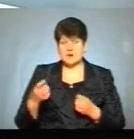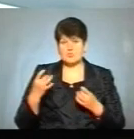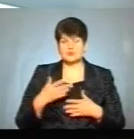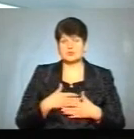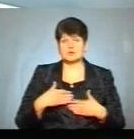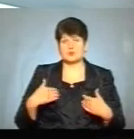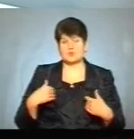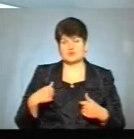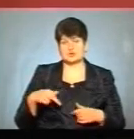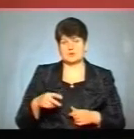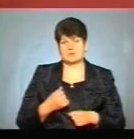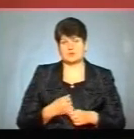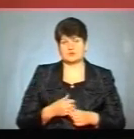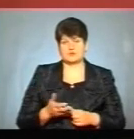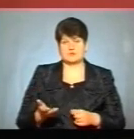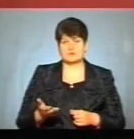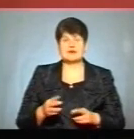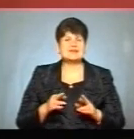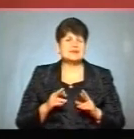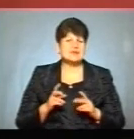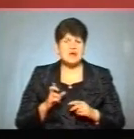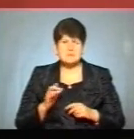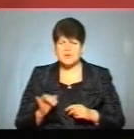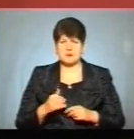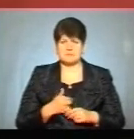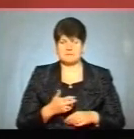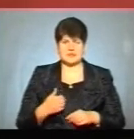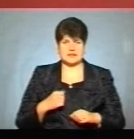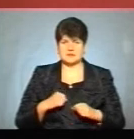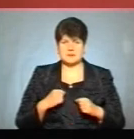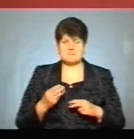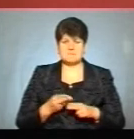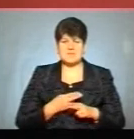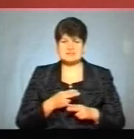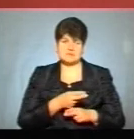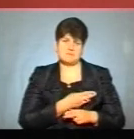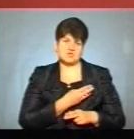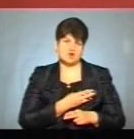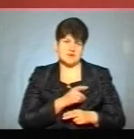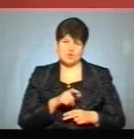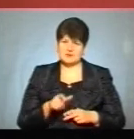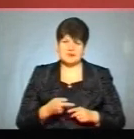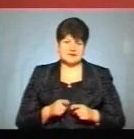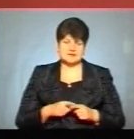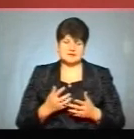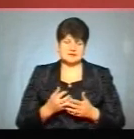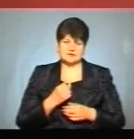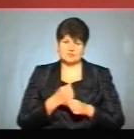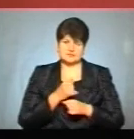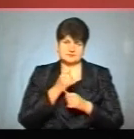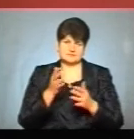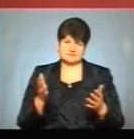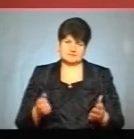хоче, не захоче йти працювати, то як би ми не намагалися, ну без бажання людини цей процес буде нелюбим. Знайти роботу не вдасться.